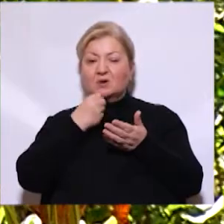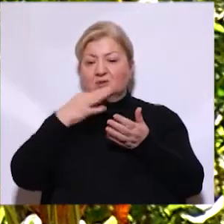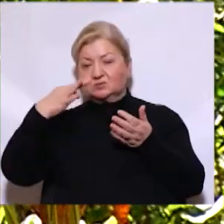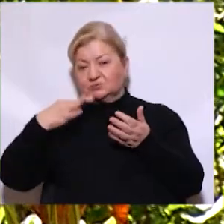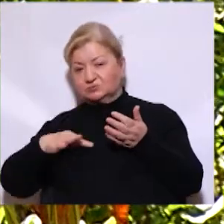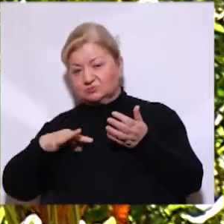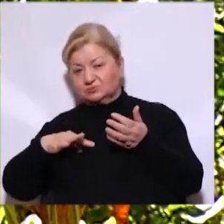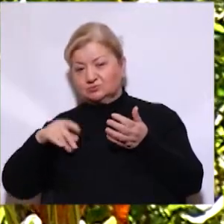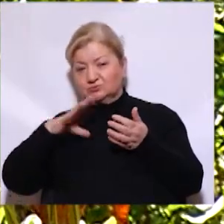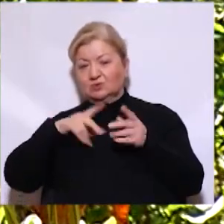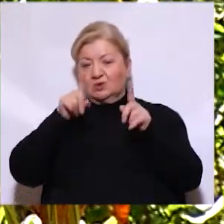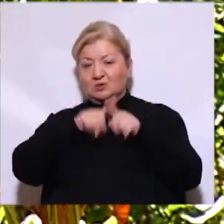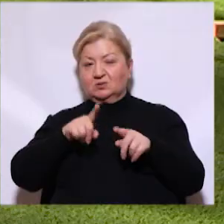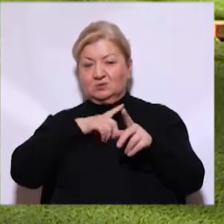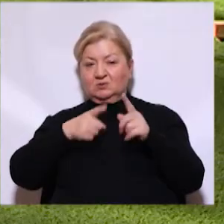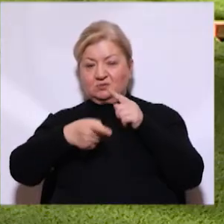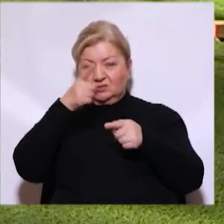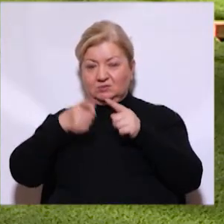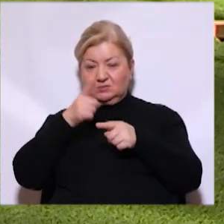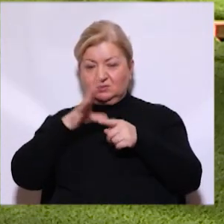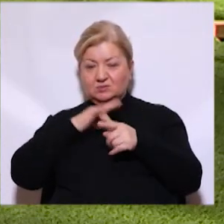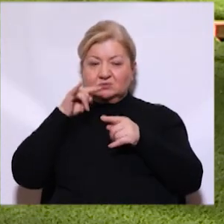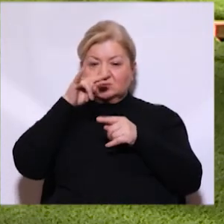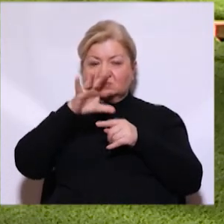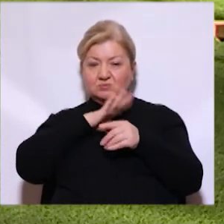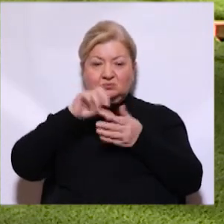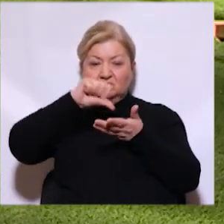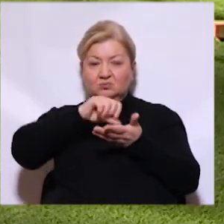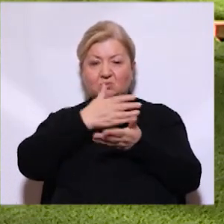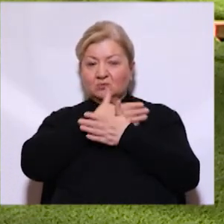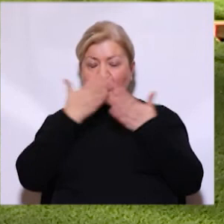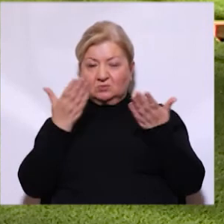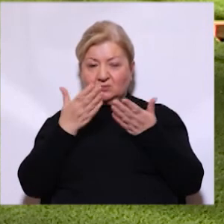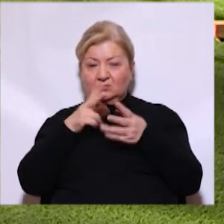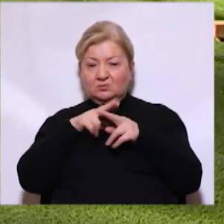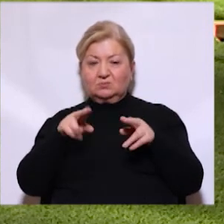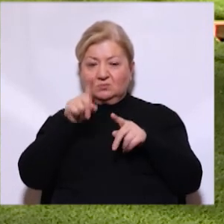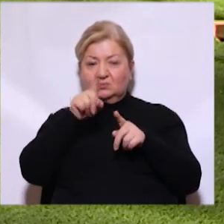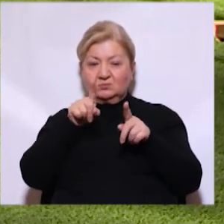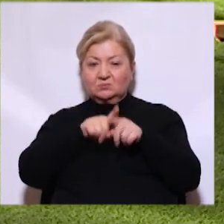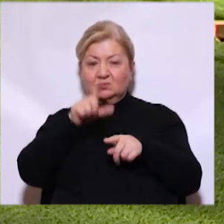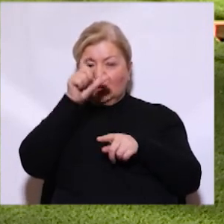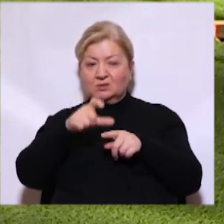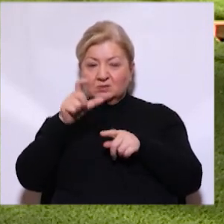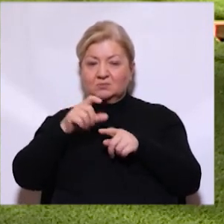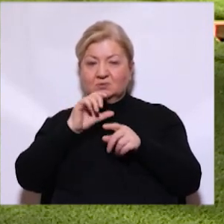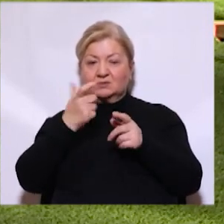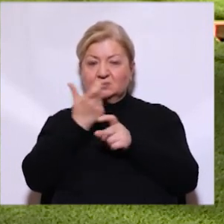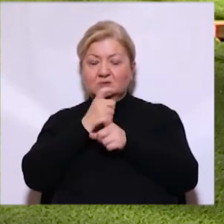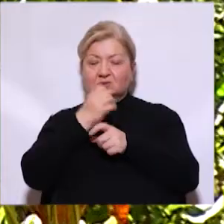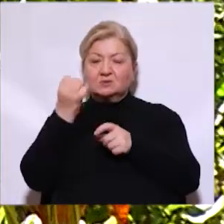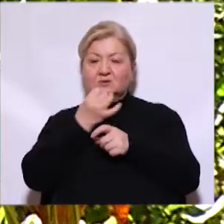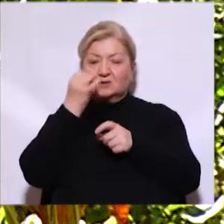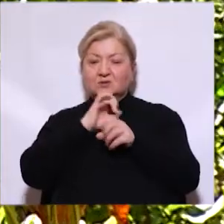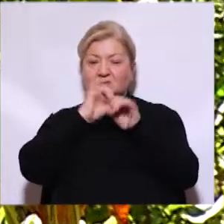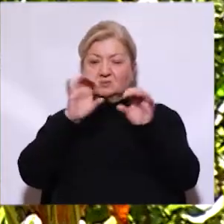ბერის შვილი, რომელიც ასევე დახურტეს, რომელიც თვითფრინავში საერთოდ არ იმყოფებოდა და ეს ადამიანი ძალიან საინტერესოდ გადმოსცემს,